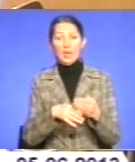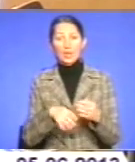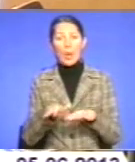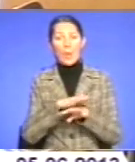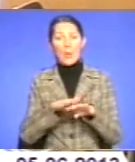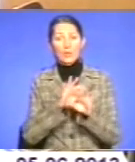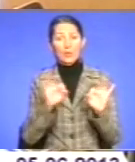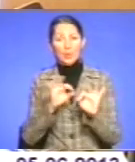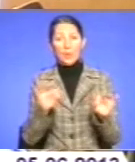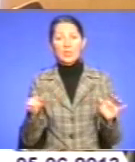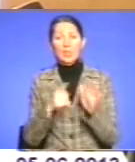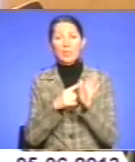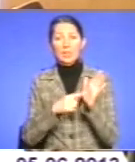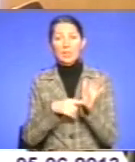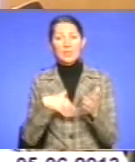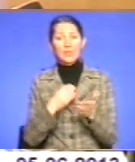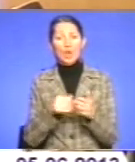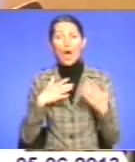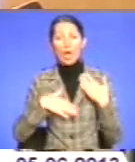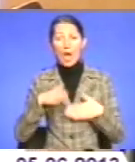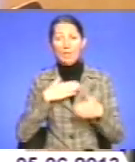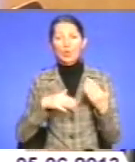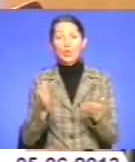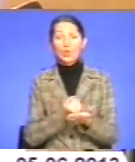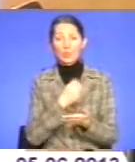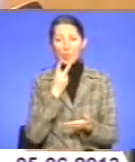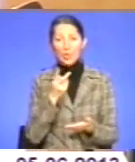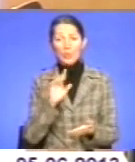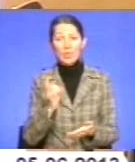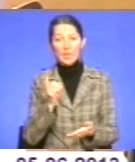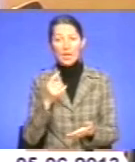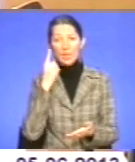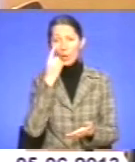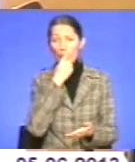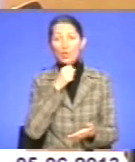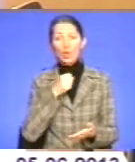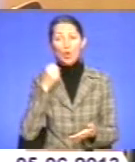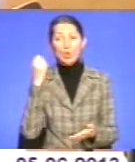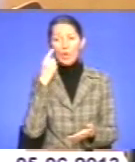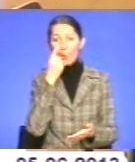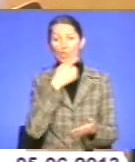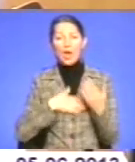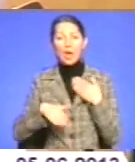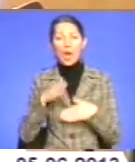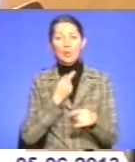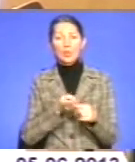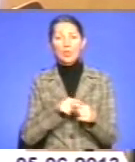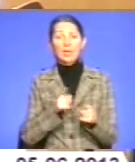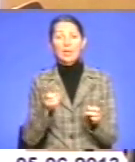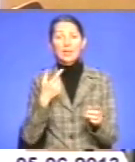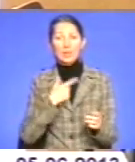своїм досягненням. Ми бачимо ці дитячі очі, ми бачимо ці дорослі очі радості, які себе зустріли